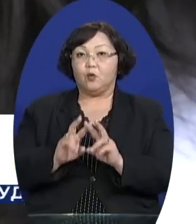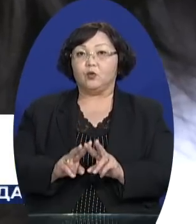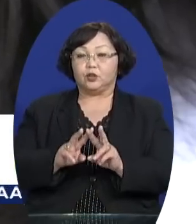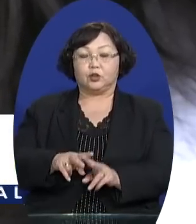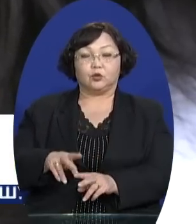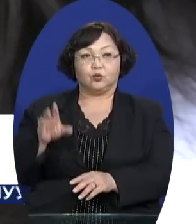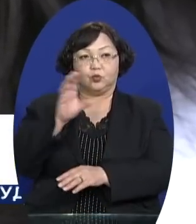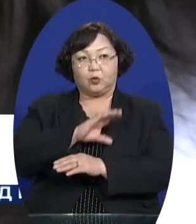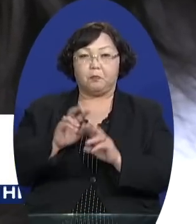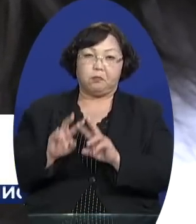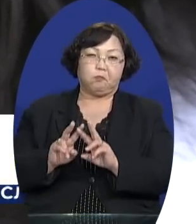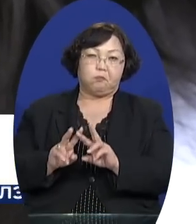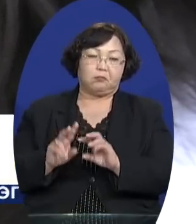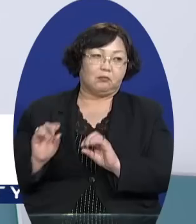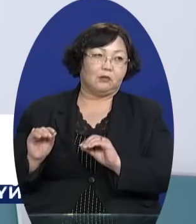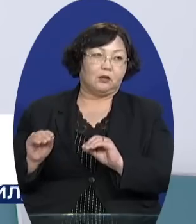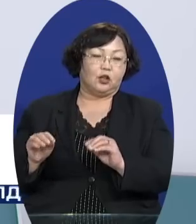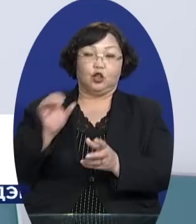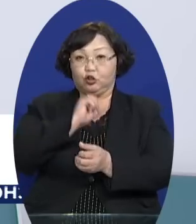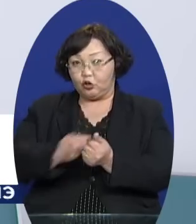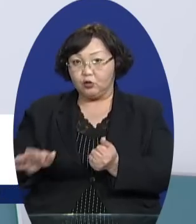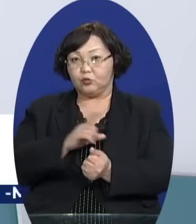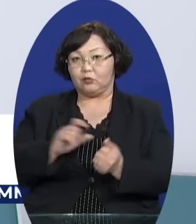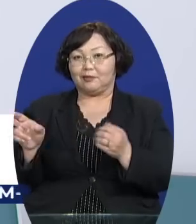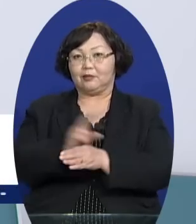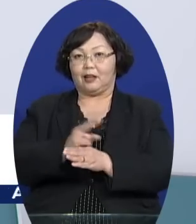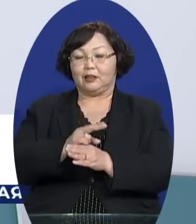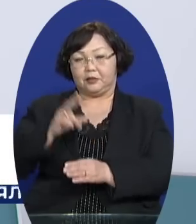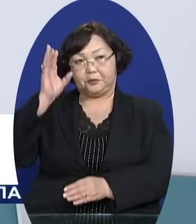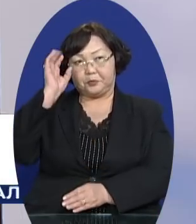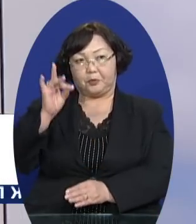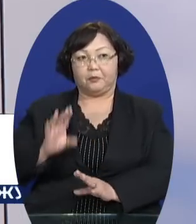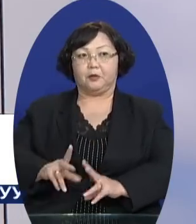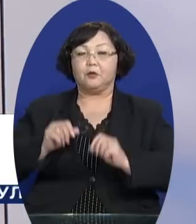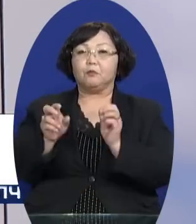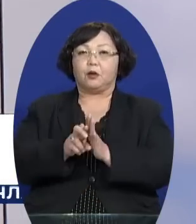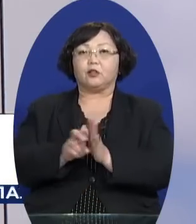сургалт мөн төгсөгчд маань энэ дээр бас дадлагдах одоо ийм бүрэн боломж бол нэгтгэм аа.